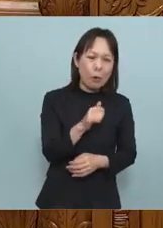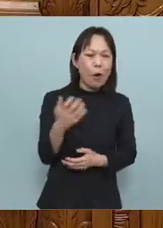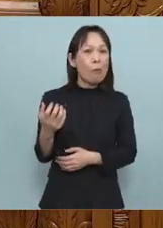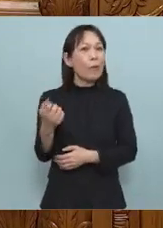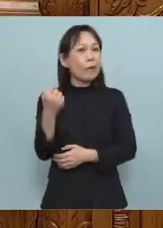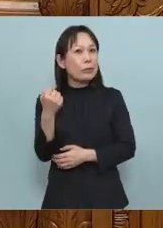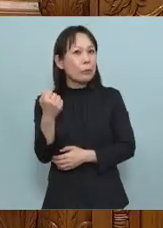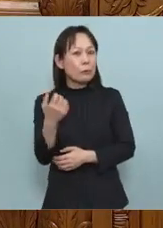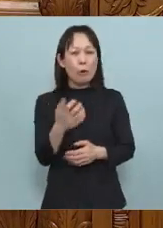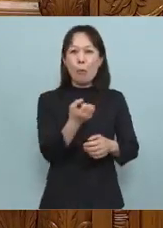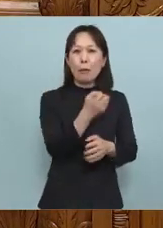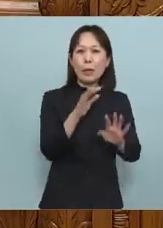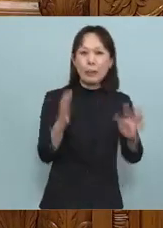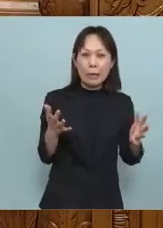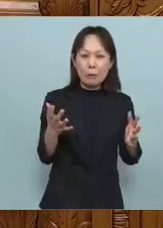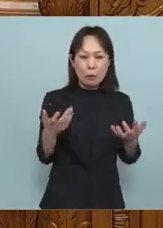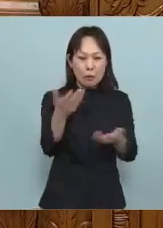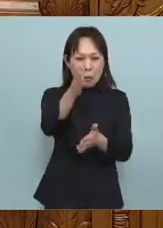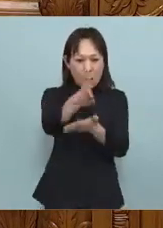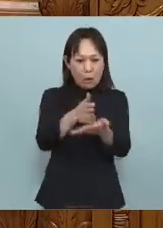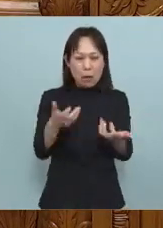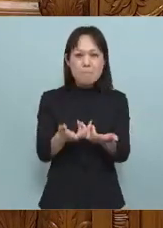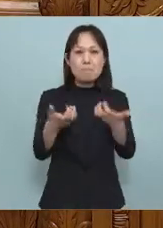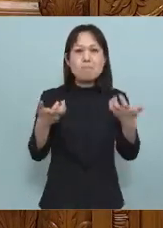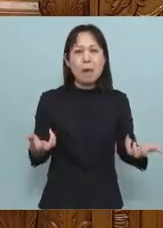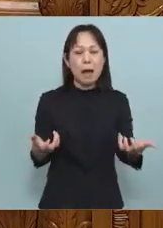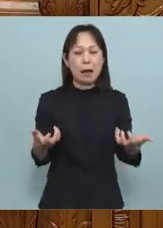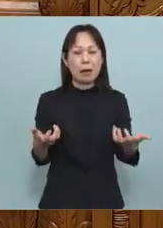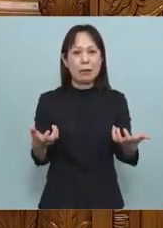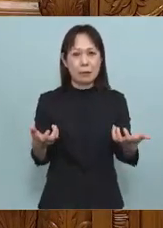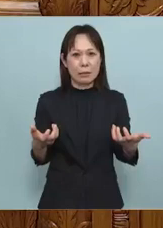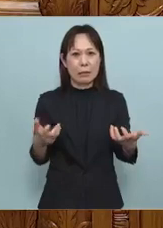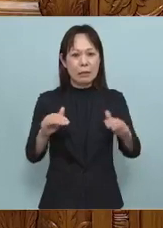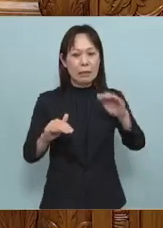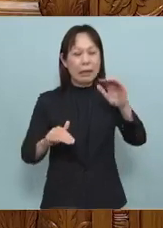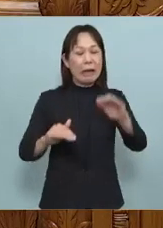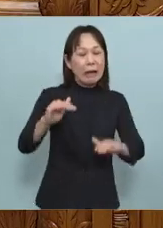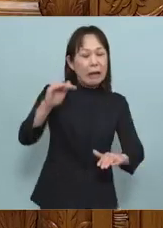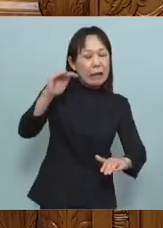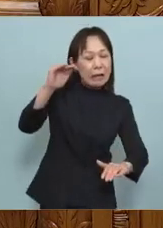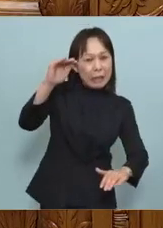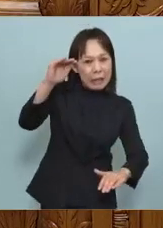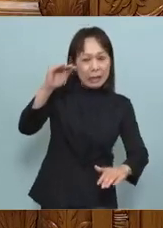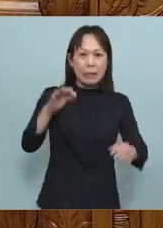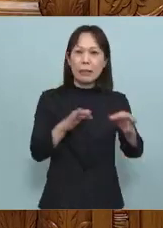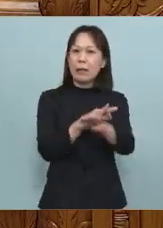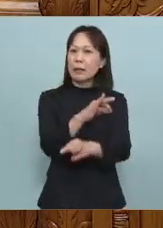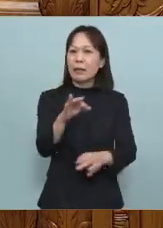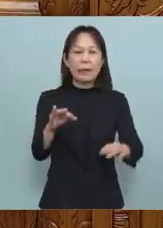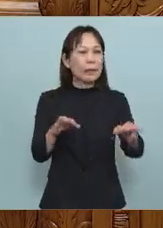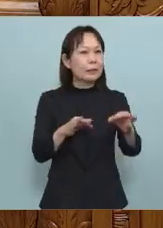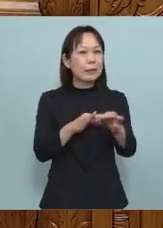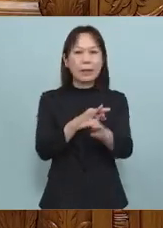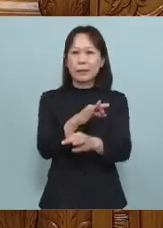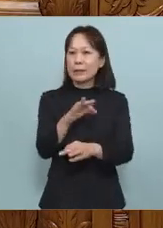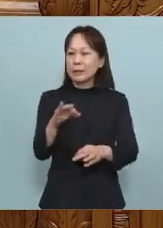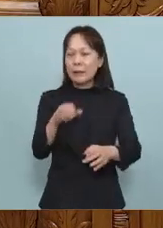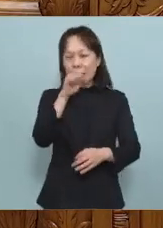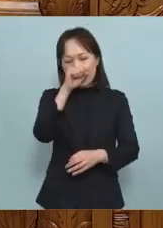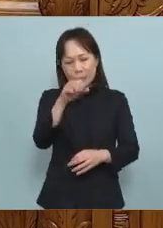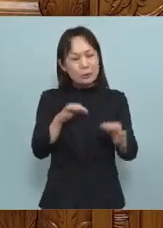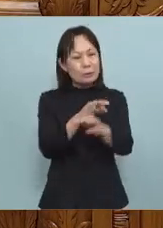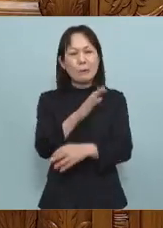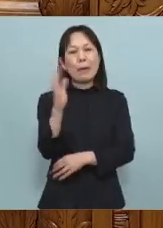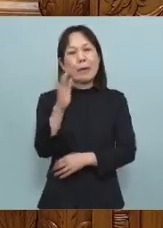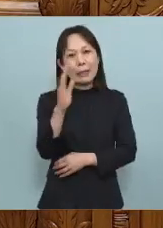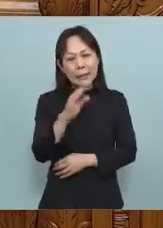持たざるものの分断を生んできました。格差が広がれば、経済の好循環は実現せず、